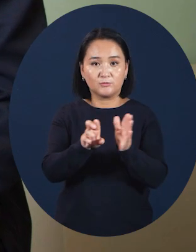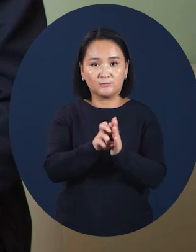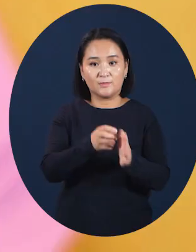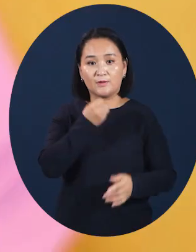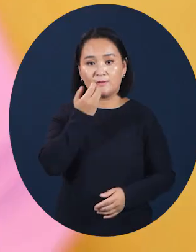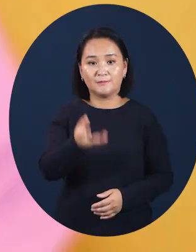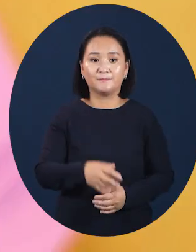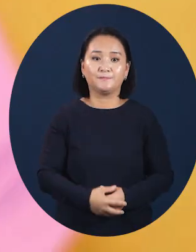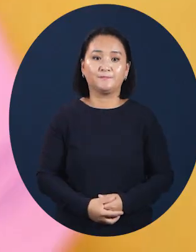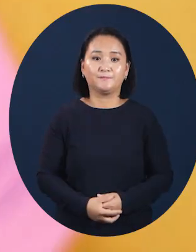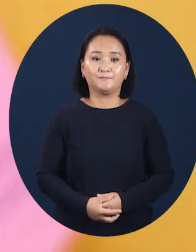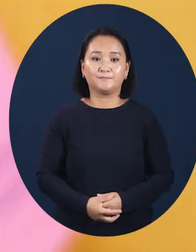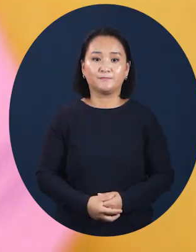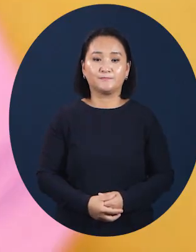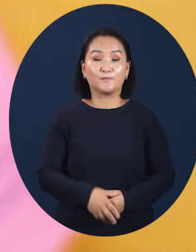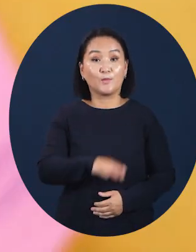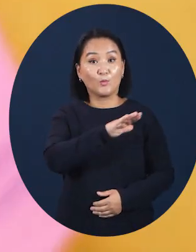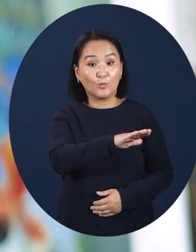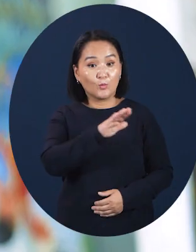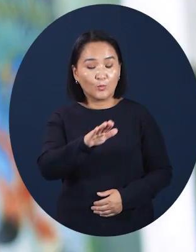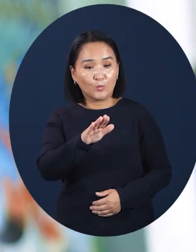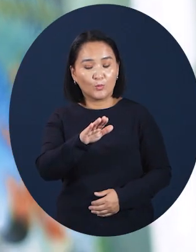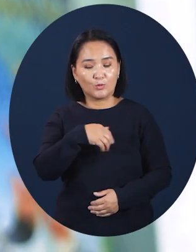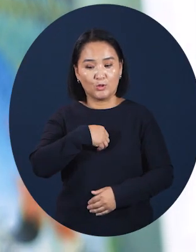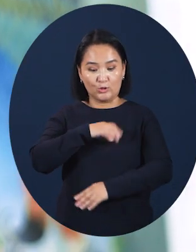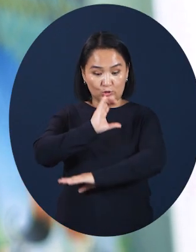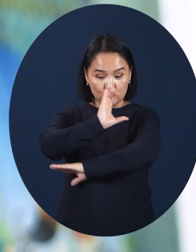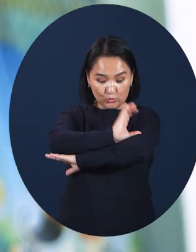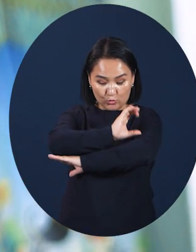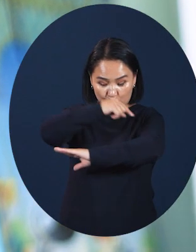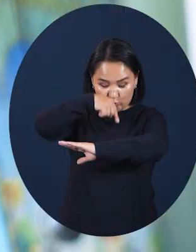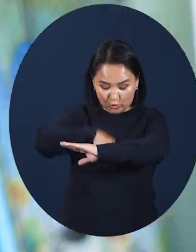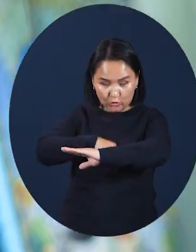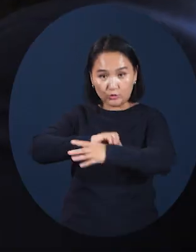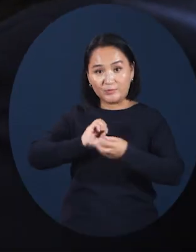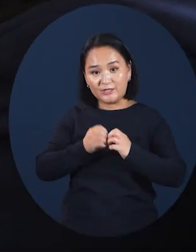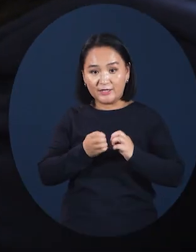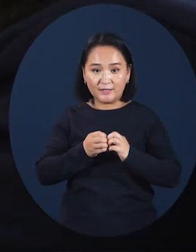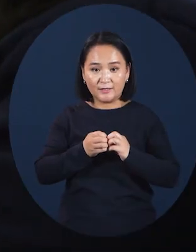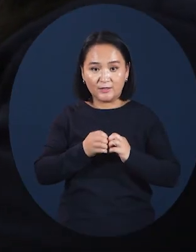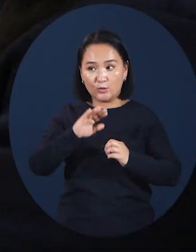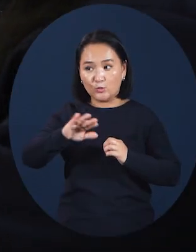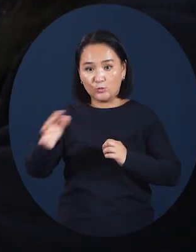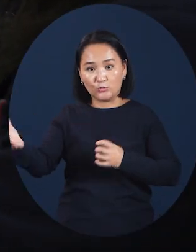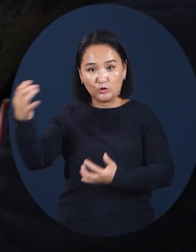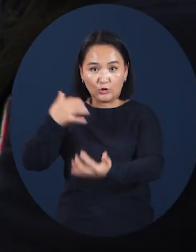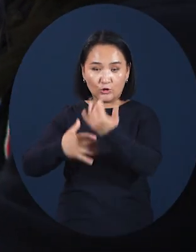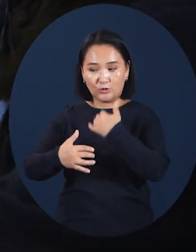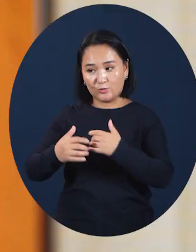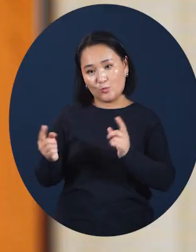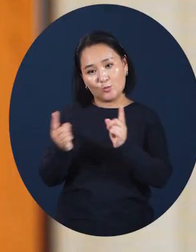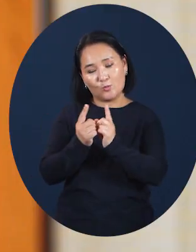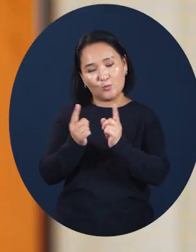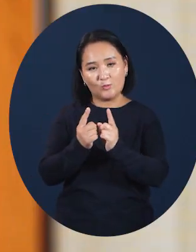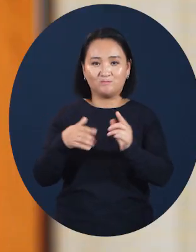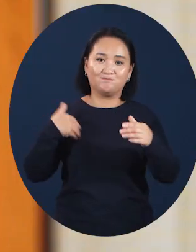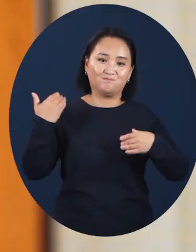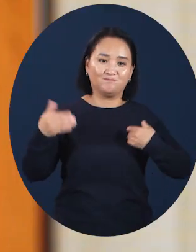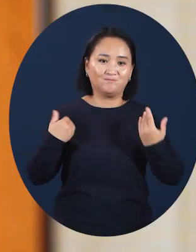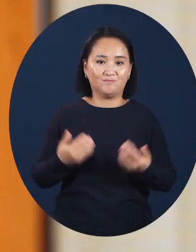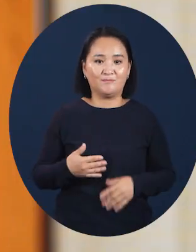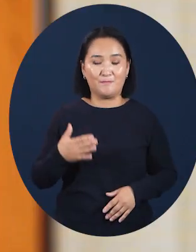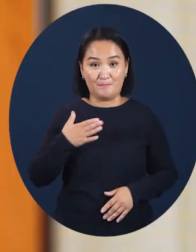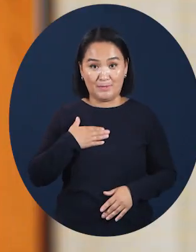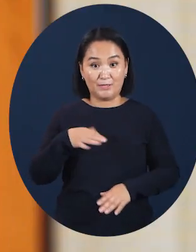Тэгээд хүүхдүүдэд ингээд сургууль дотор ингээд юм байгуулсан. Тэгээд хүүхдүүд ороо үйлчлэлд хараа баяртай байдаг. Манай энэ